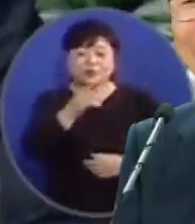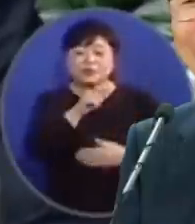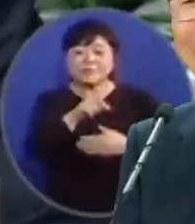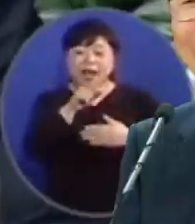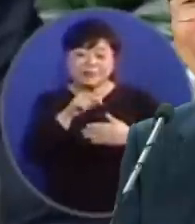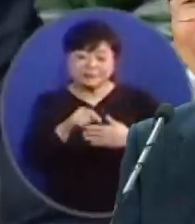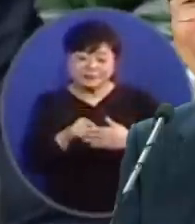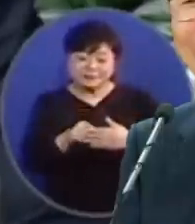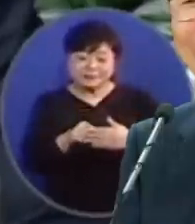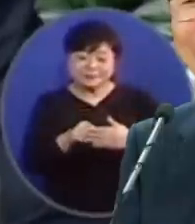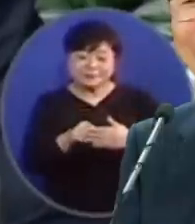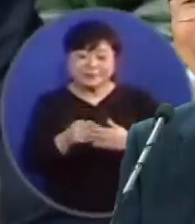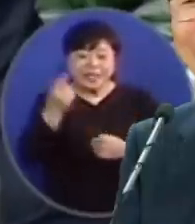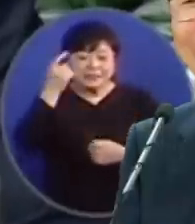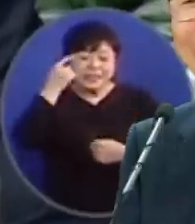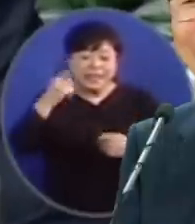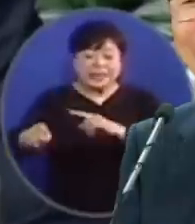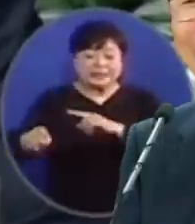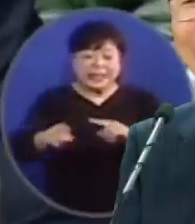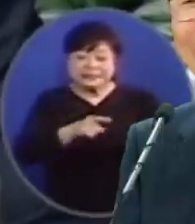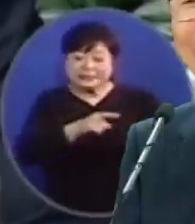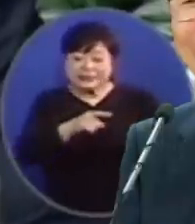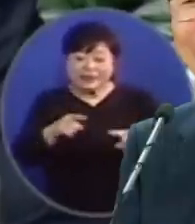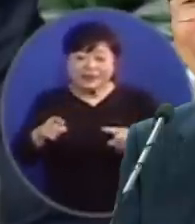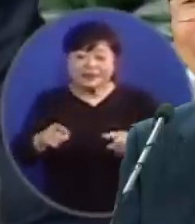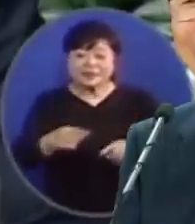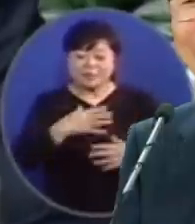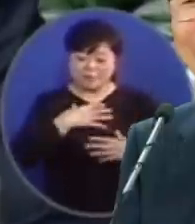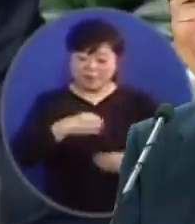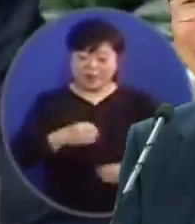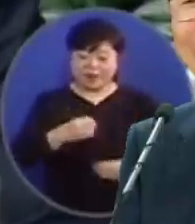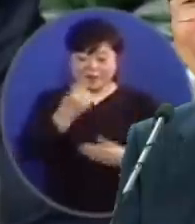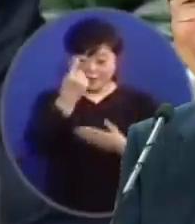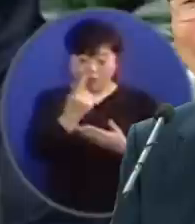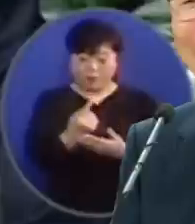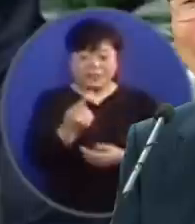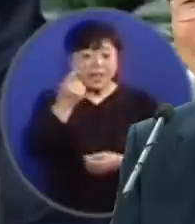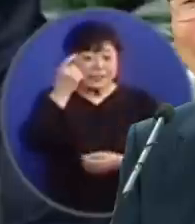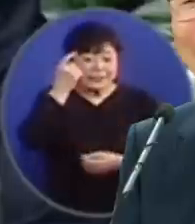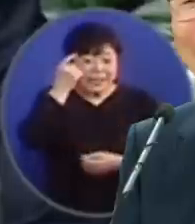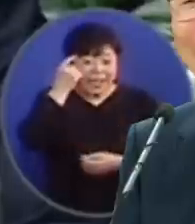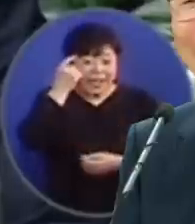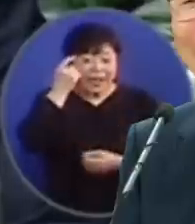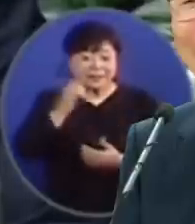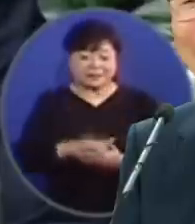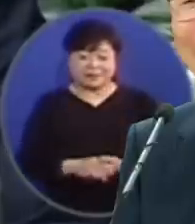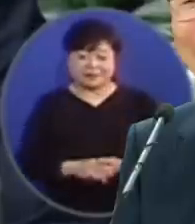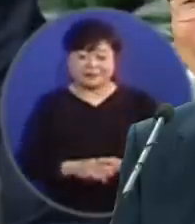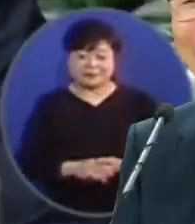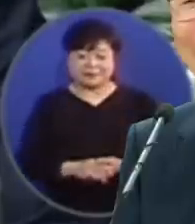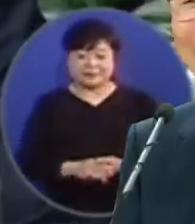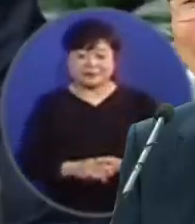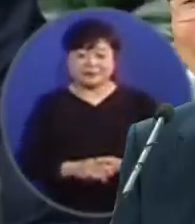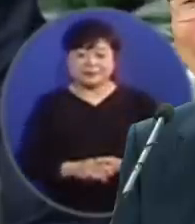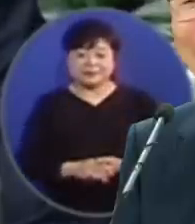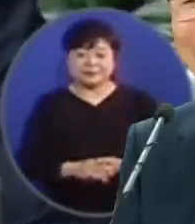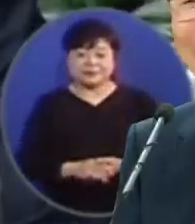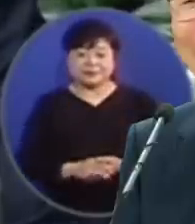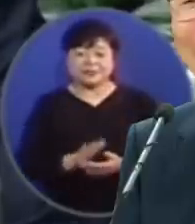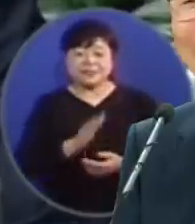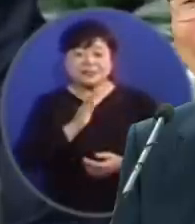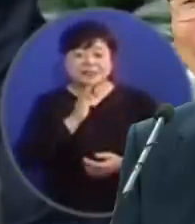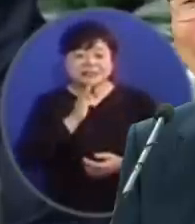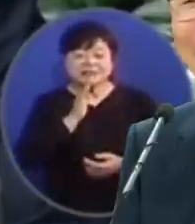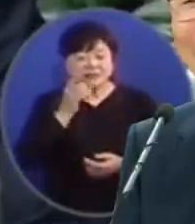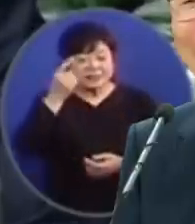마음이 생각을 다스려야 평안을 얻을 수 있는 것입니다. 생각이라는 것은 긍정적으로 생각하거나